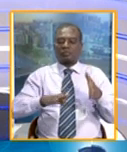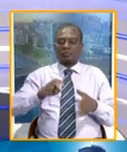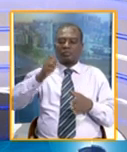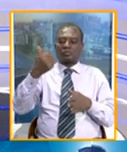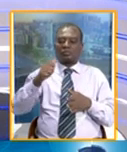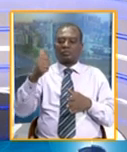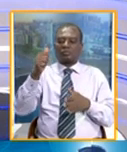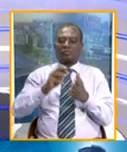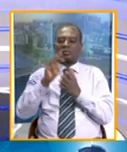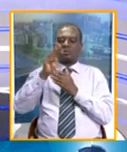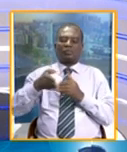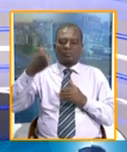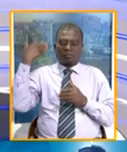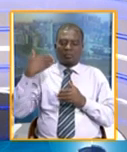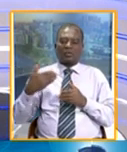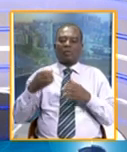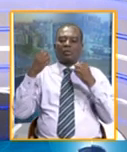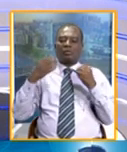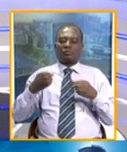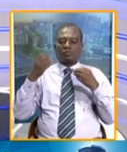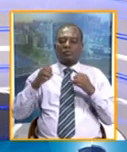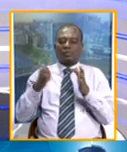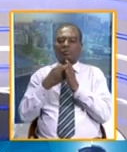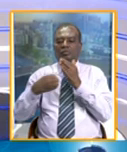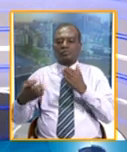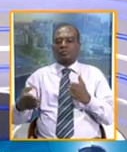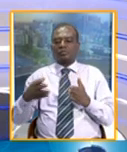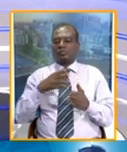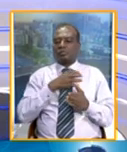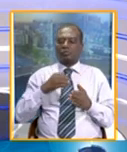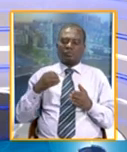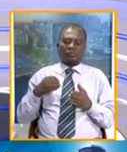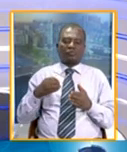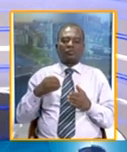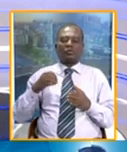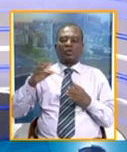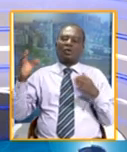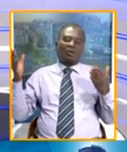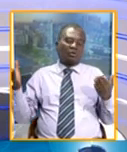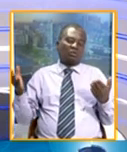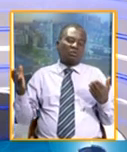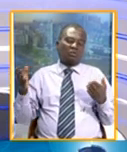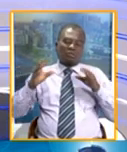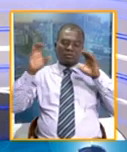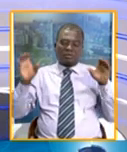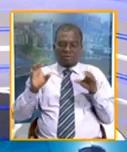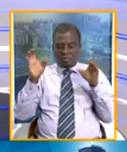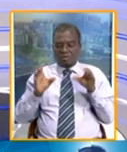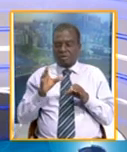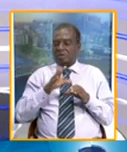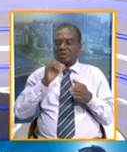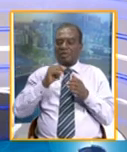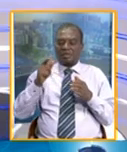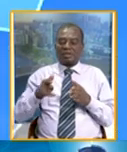Des milliers d'écoliers, de collégiens et de lycéens ont rappelé la générosité et les bienfaits du défunt Premier ministre